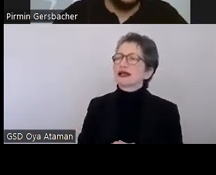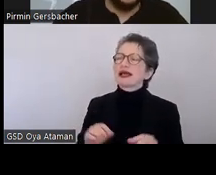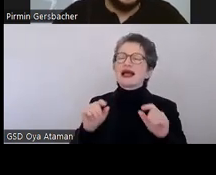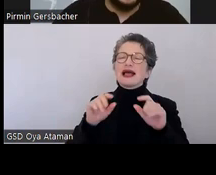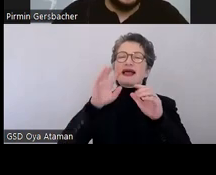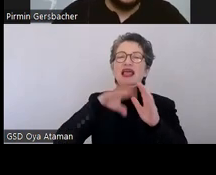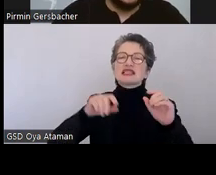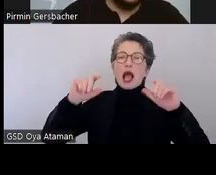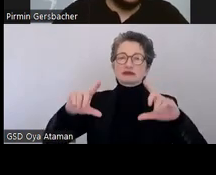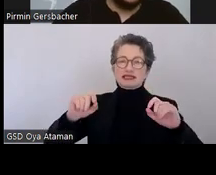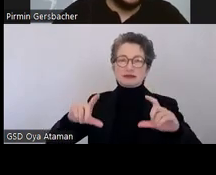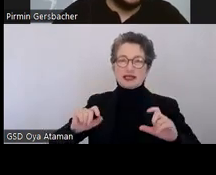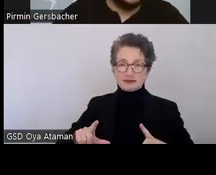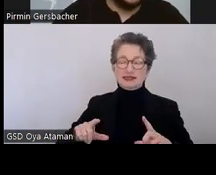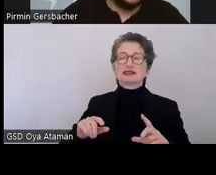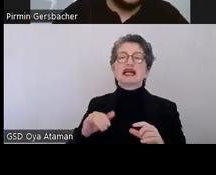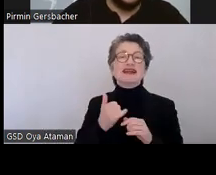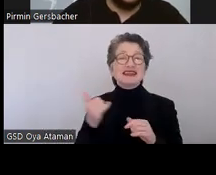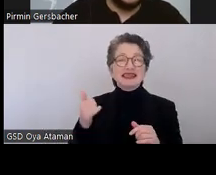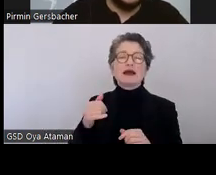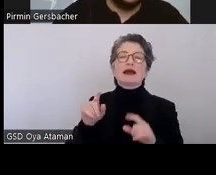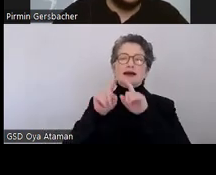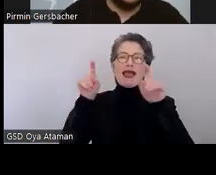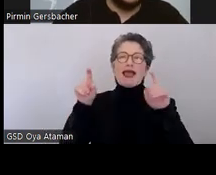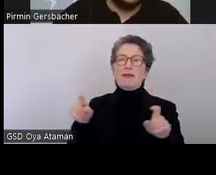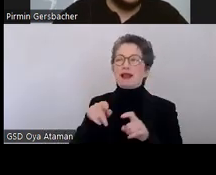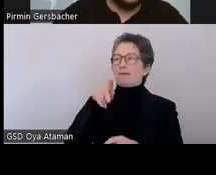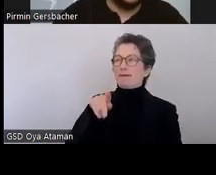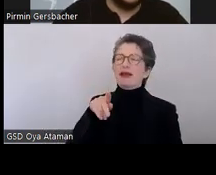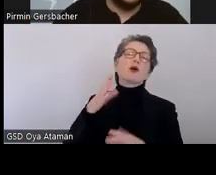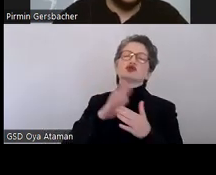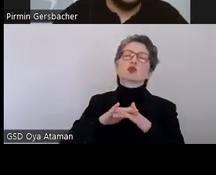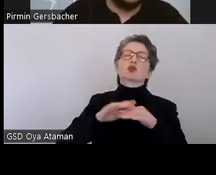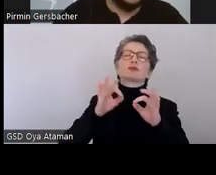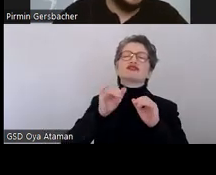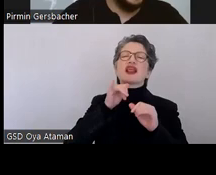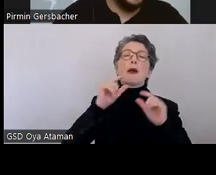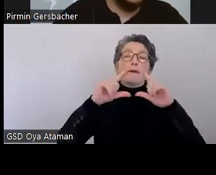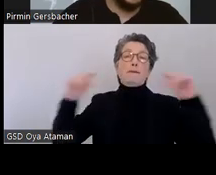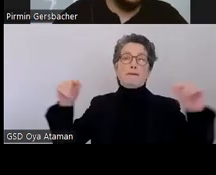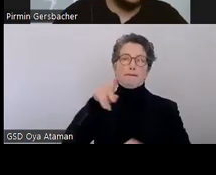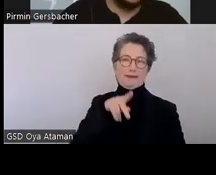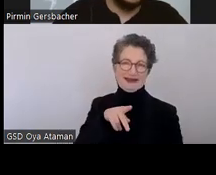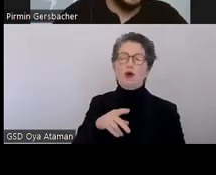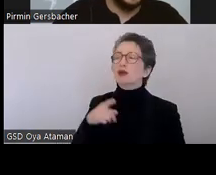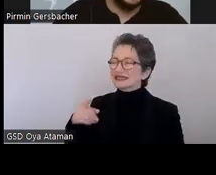untergebracht. Wir sehen hier unten das Fehlerbeispiel, hier ist Text und hier steht einfach kein P